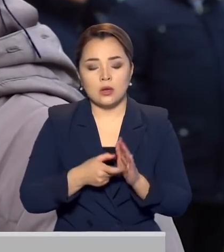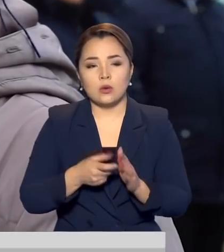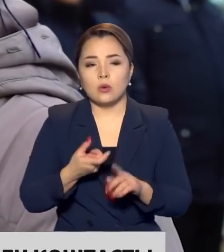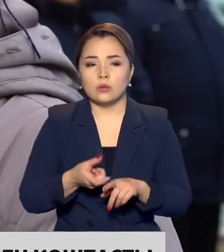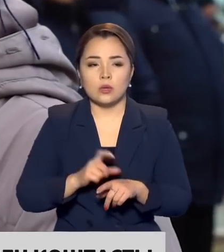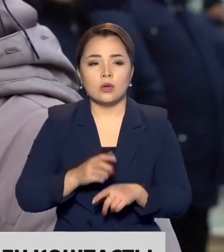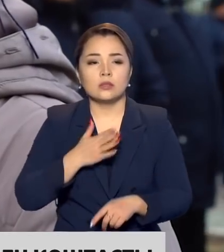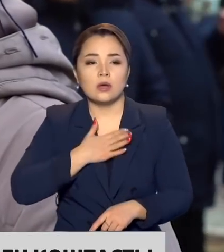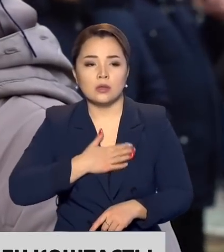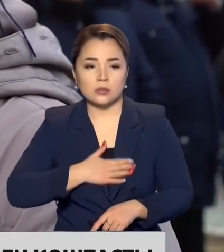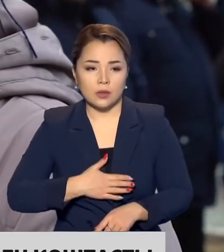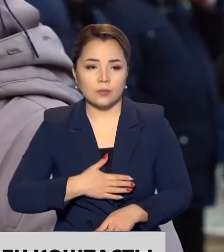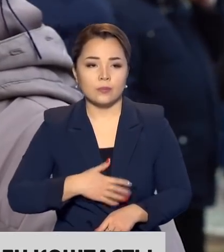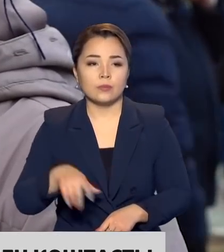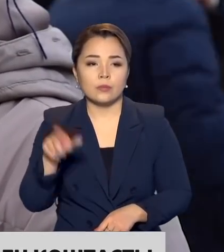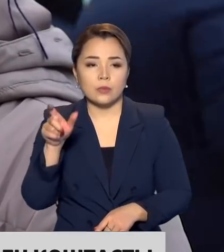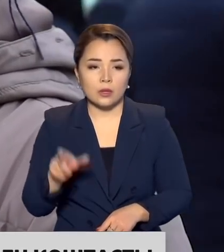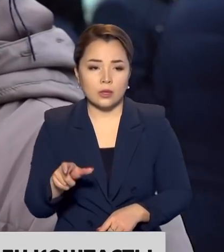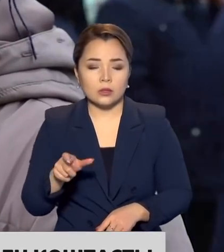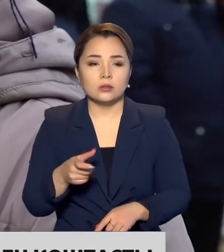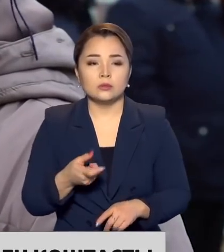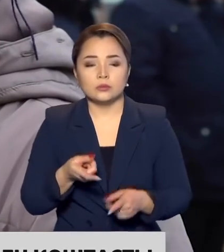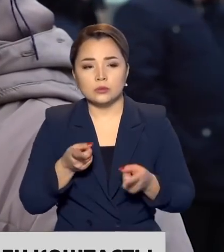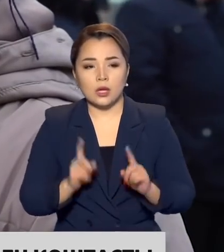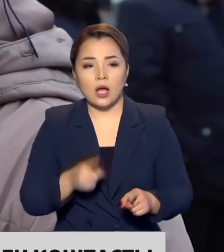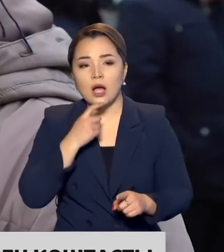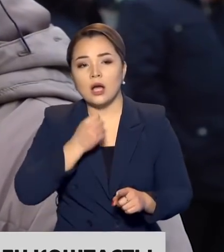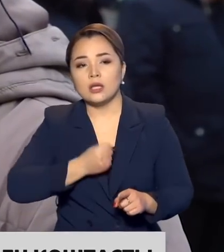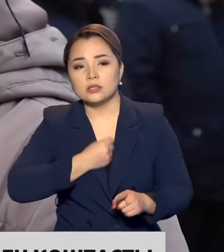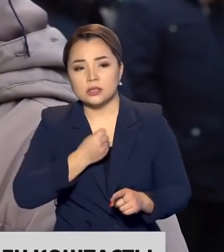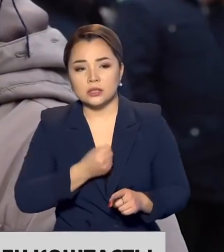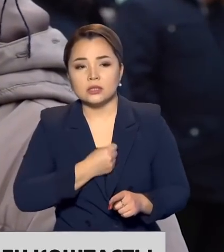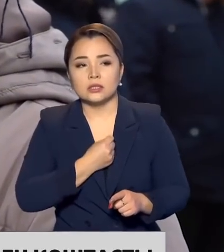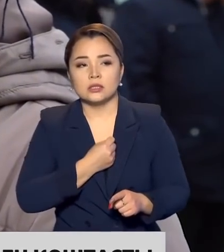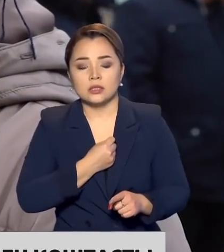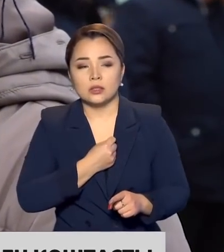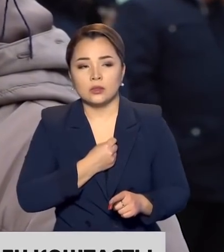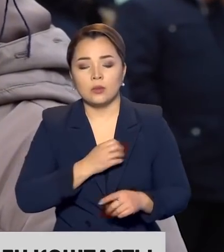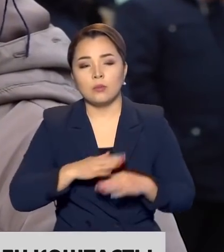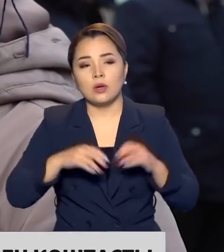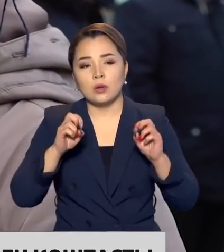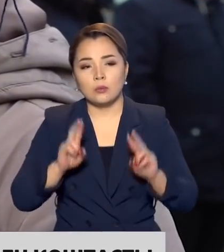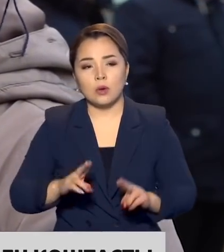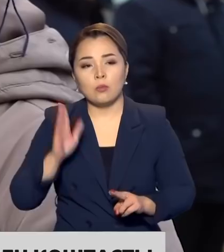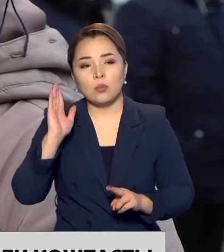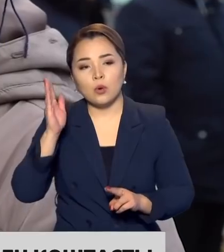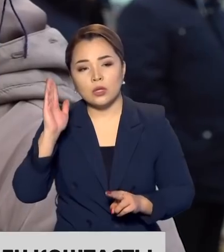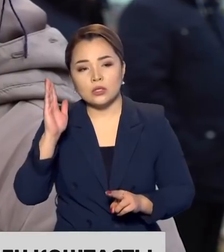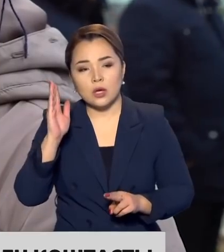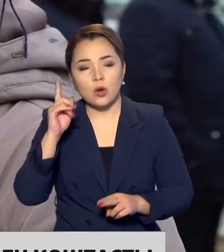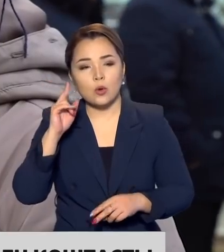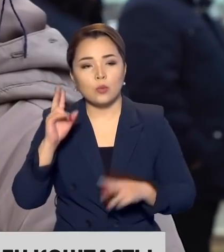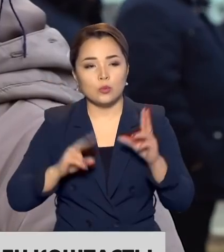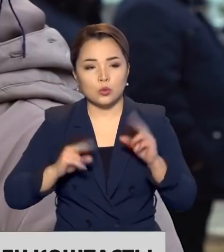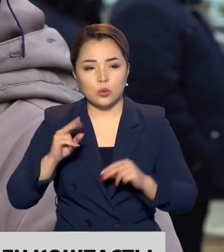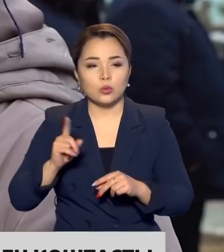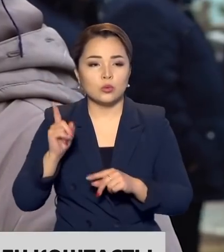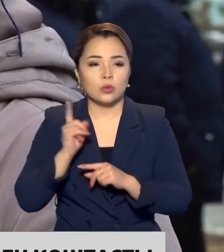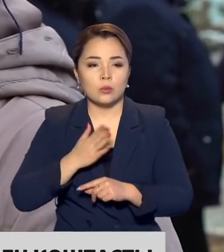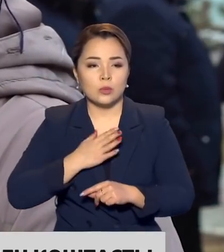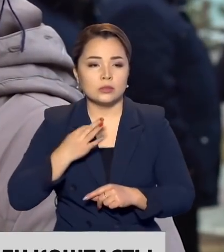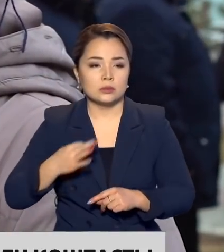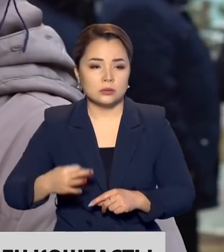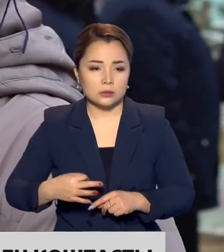сабырлы, салмақты, нағыз әскери әскери маман болатын, болашақтан үміт күтіп отқан баламыздың